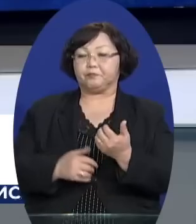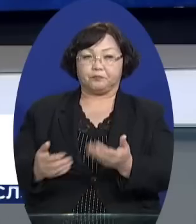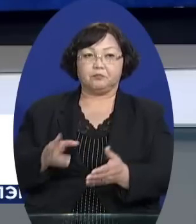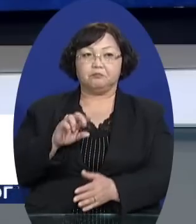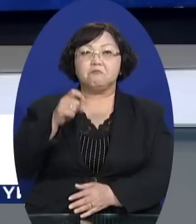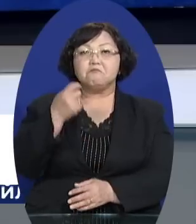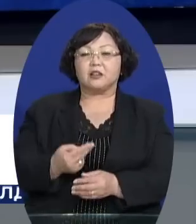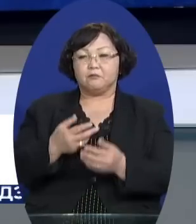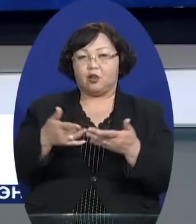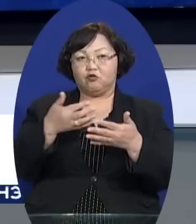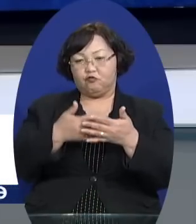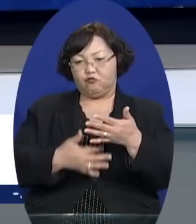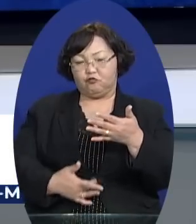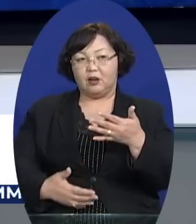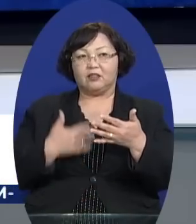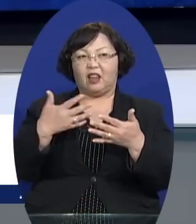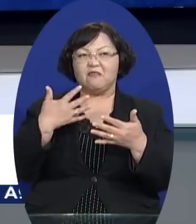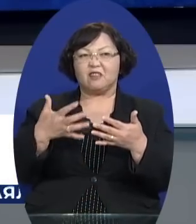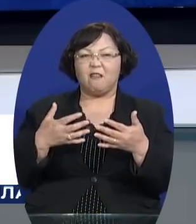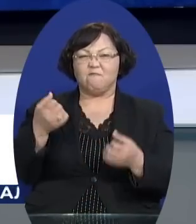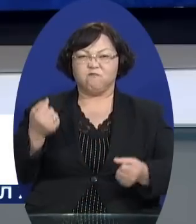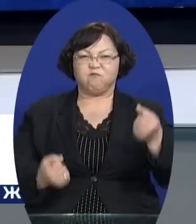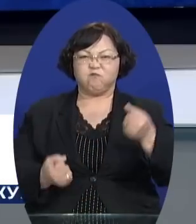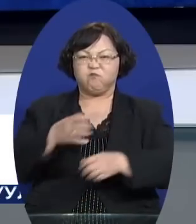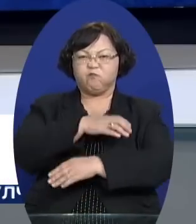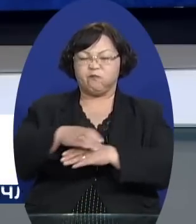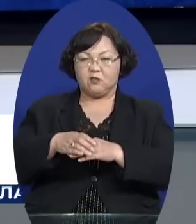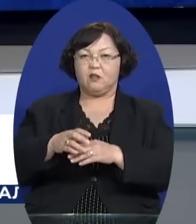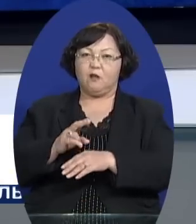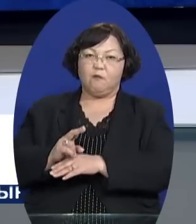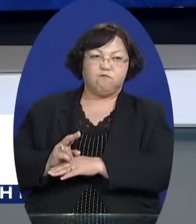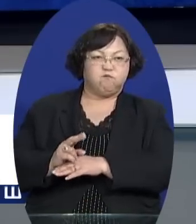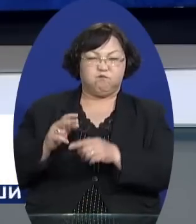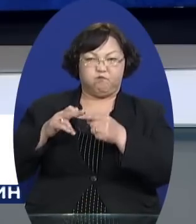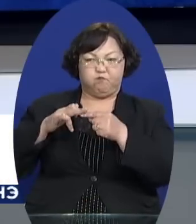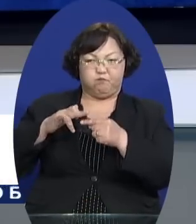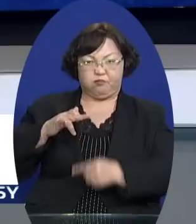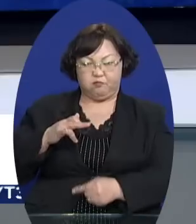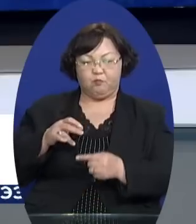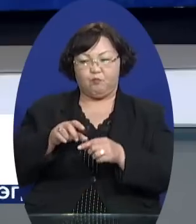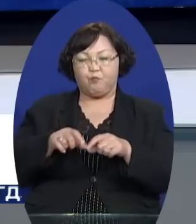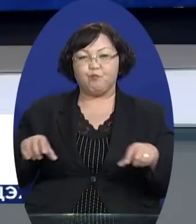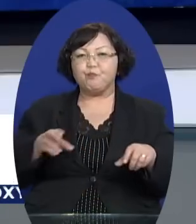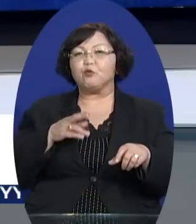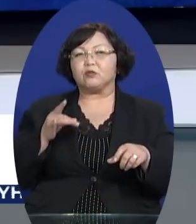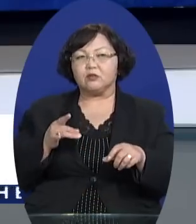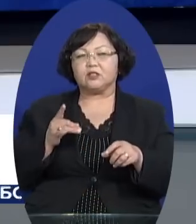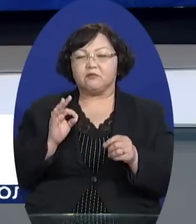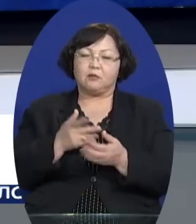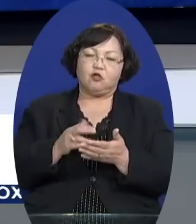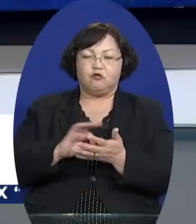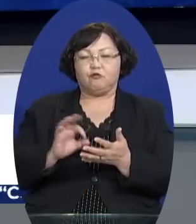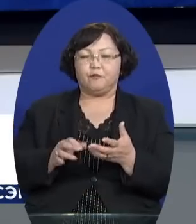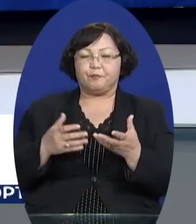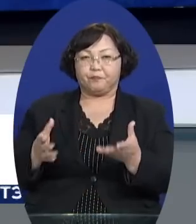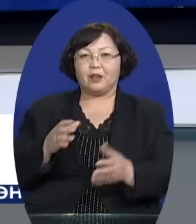багцад 55 хувигт машин, буужин, их бооны сум болон бусад зэвсэг хэрэгсэл багтжээ. Мөн эх намраас Украинд Абрамс танкууд